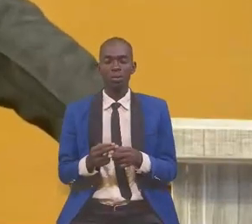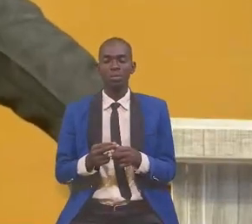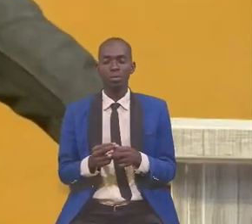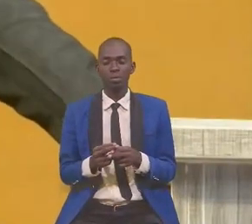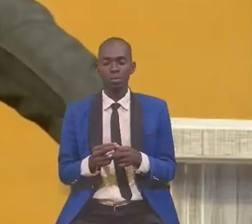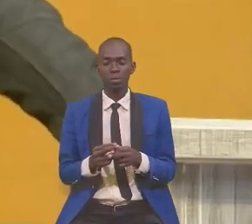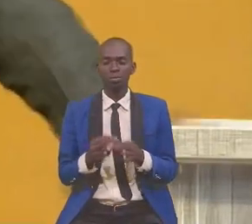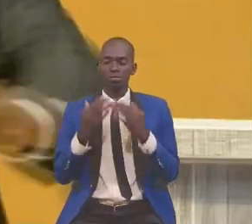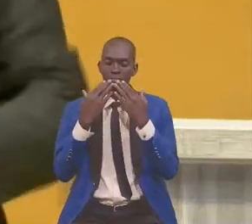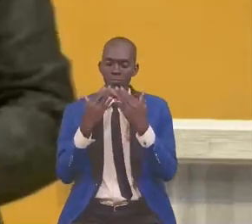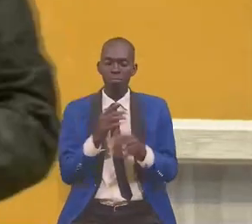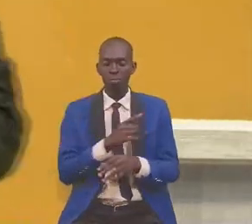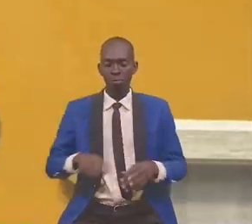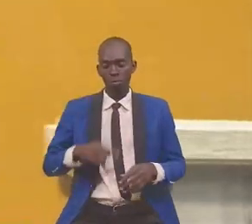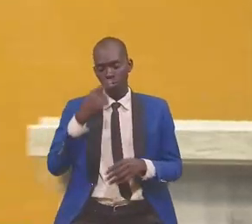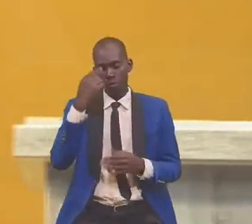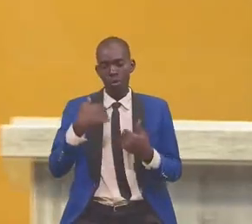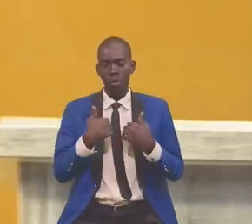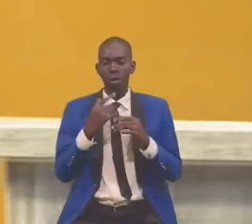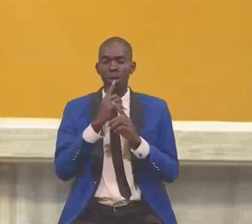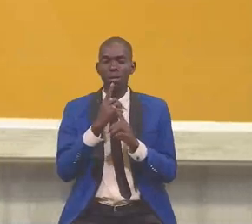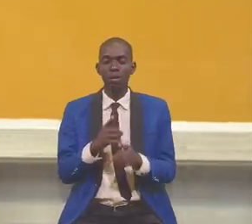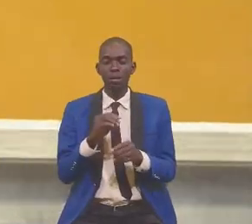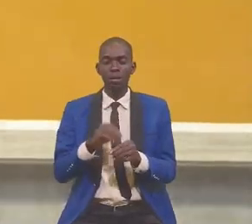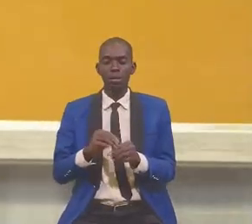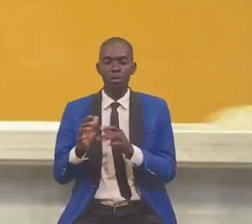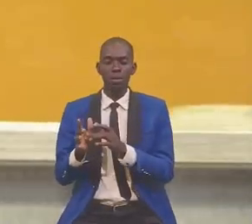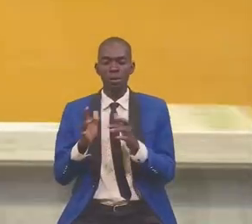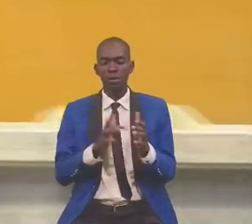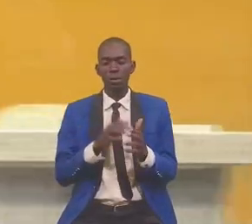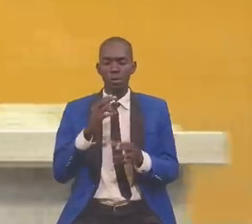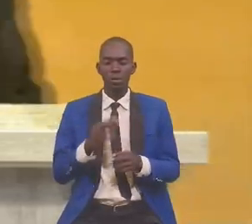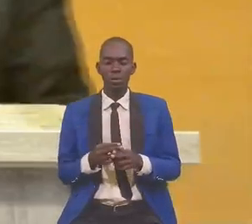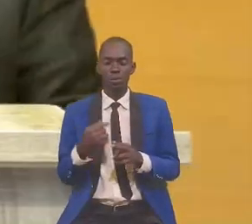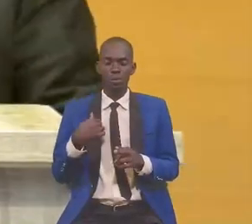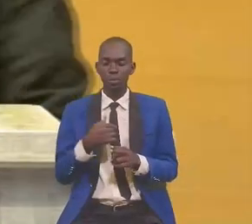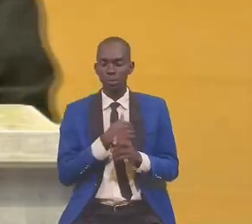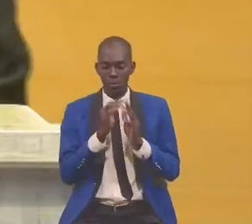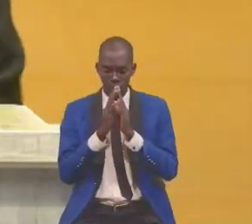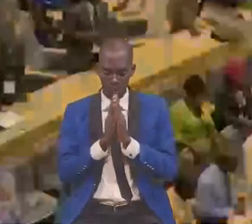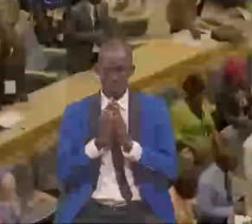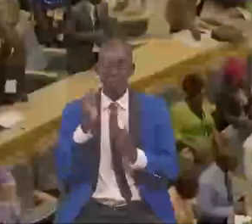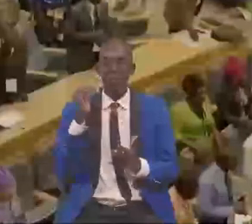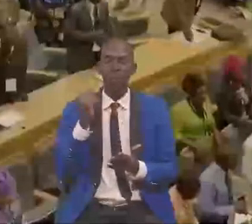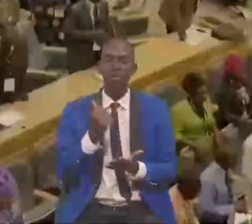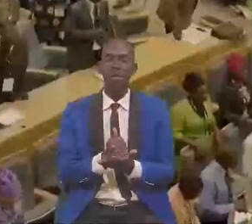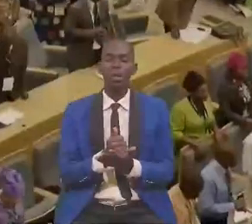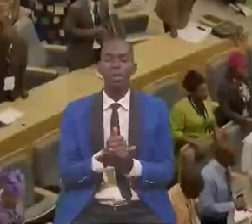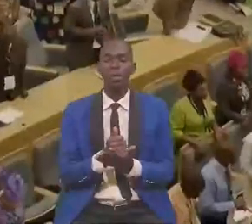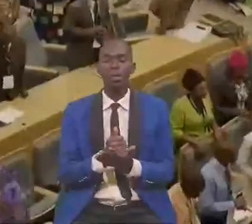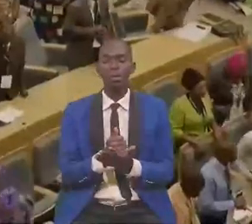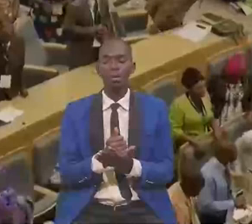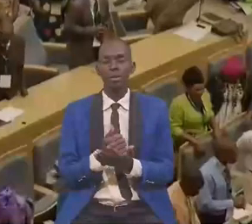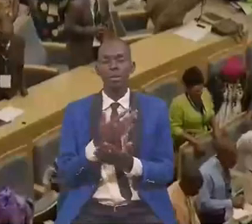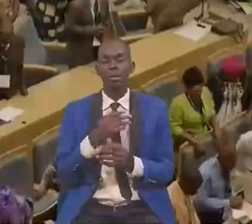Seigneur, parce que nous savons que tu as exaucé. Au nom de Jésus, nous prions. Et le peuple de